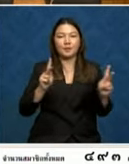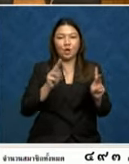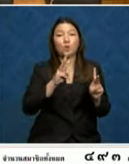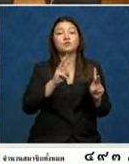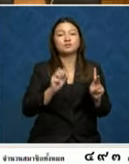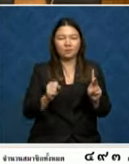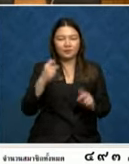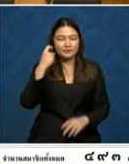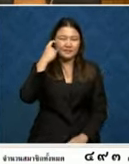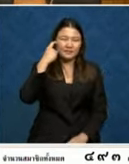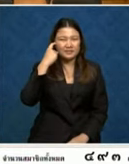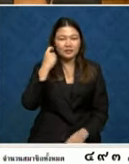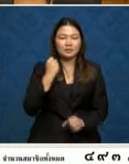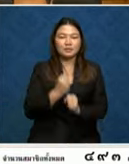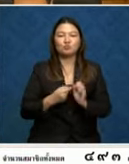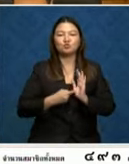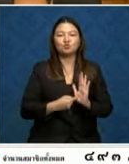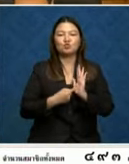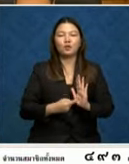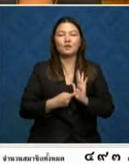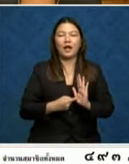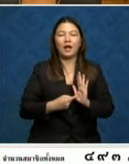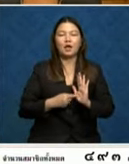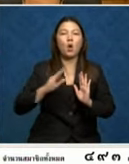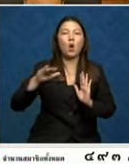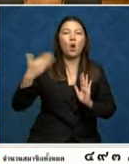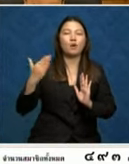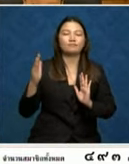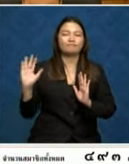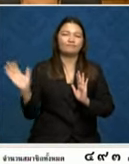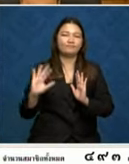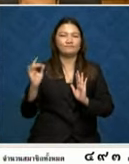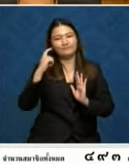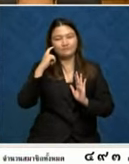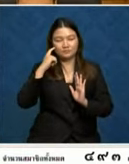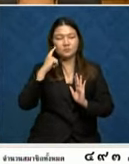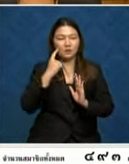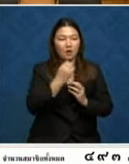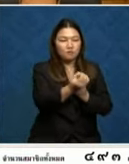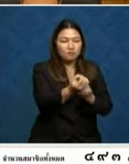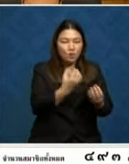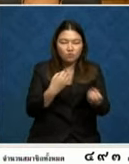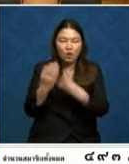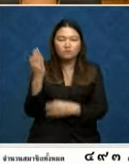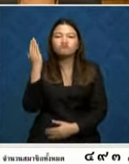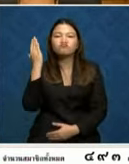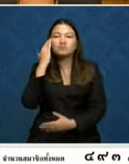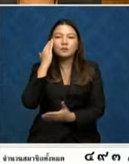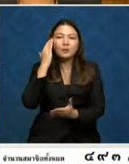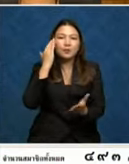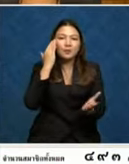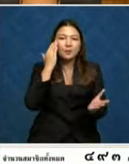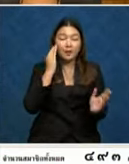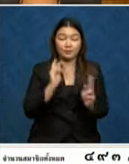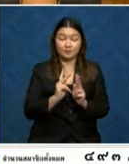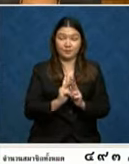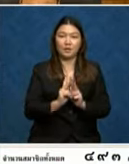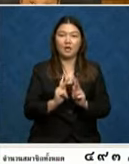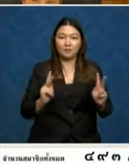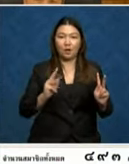็ไม่อยากให้เป็นแบบอย่างกับร่างพLordš stretchyออื่นผมรับฟังนะครับซึกรรวฐิการวิสามัน้ thatís